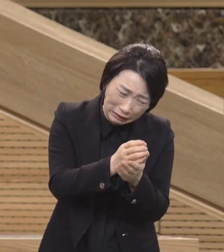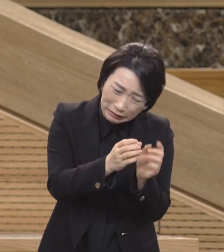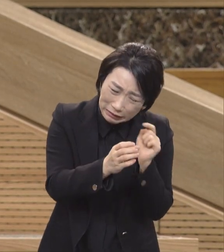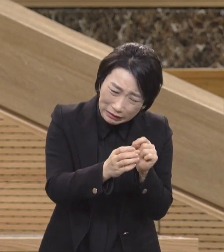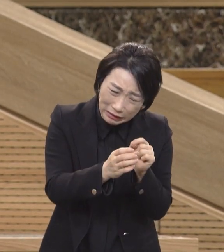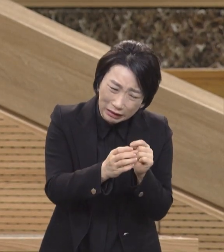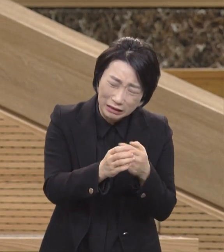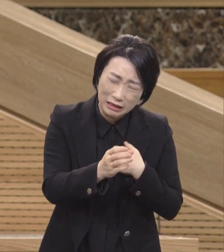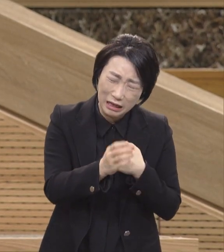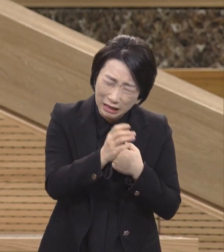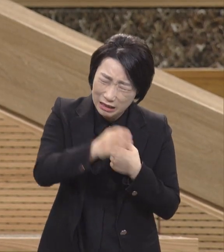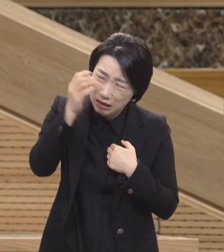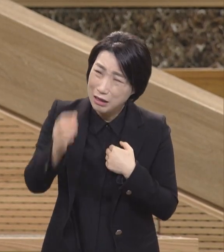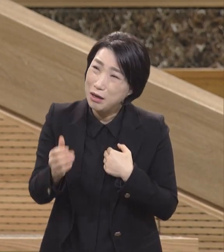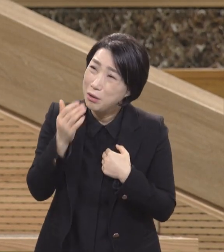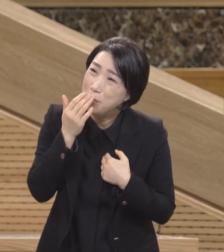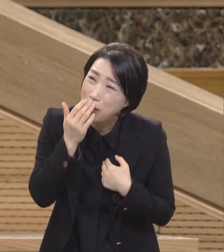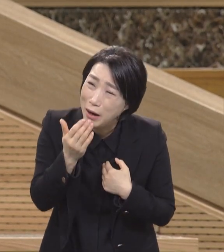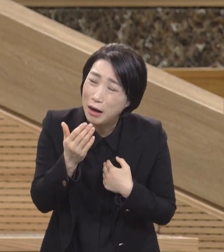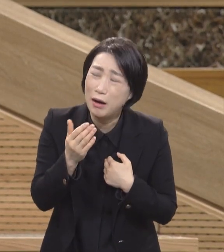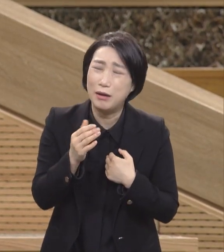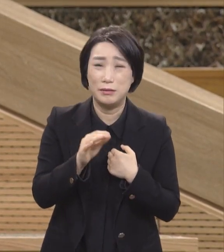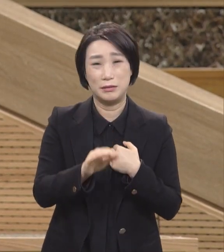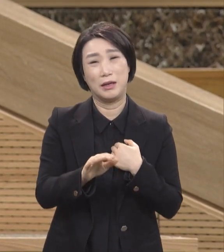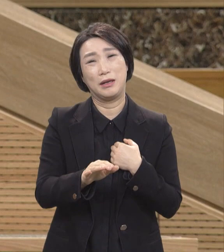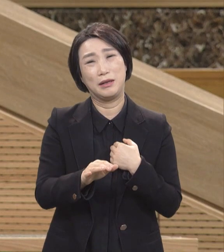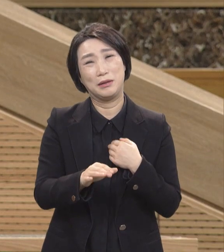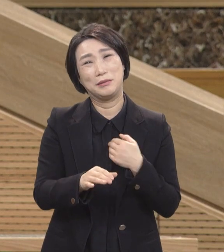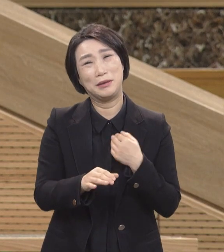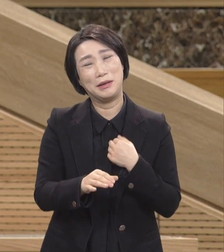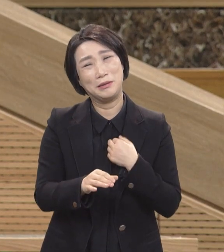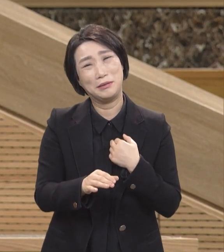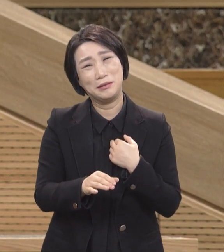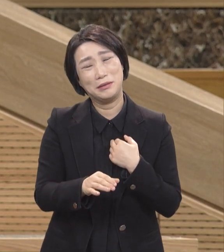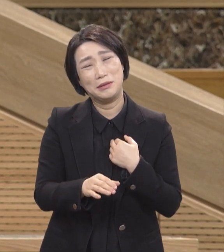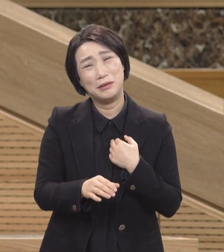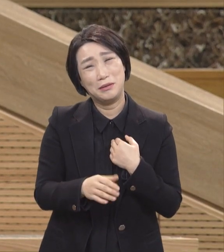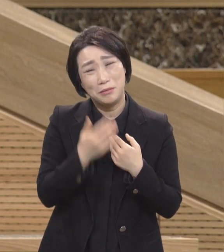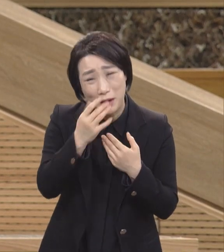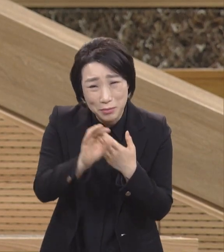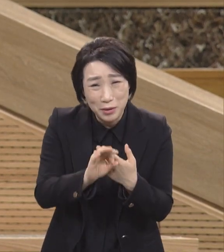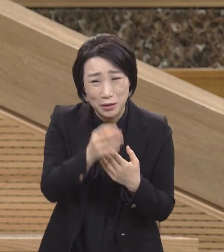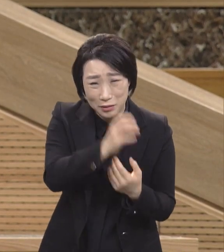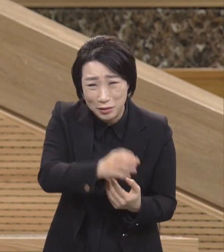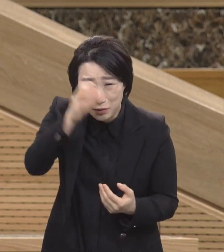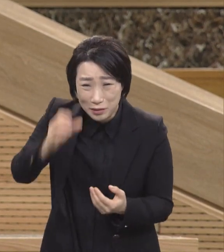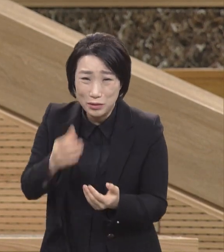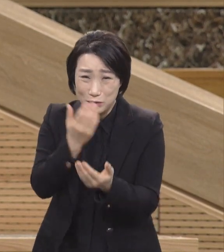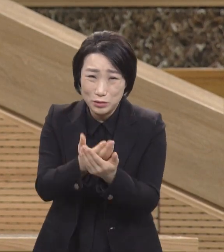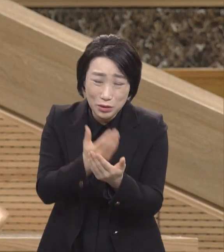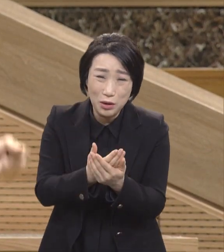있으디쓴 자니 내게서 비껴 지나갈 수만 있으면 지나가게 하소서.